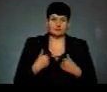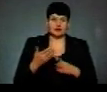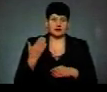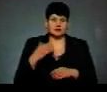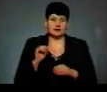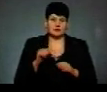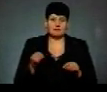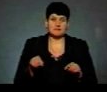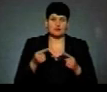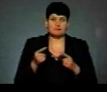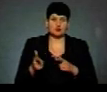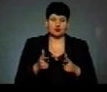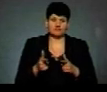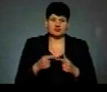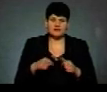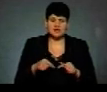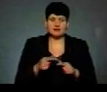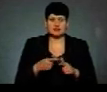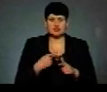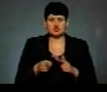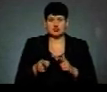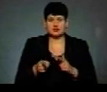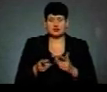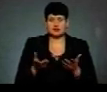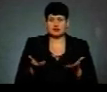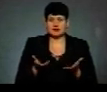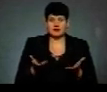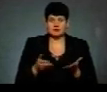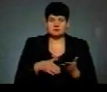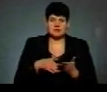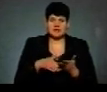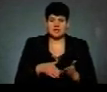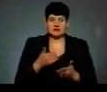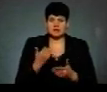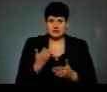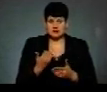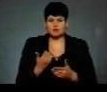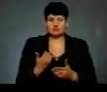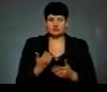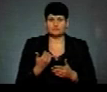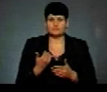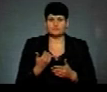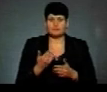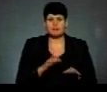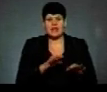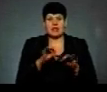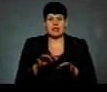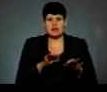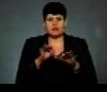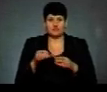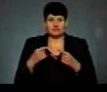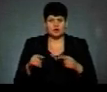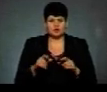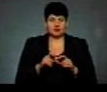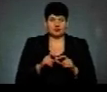поновляти студентів на підготовче відділення, наприклад, чи якось їх сприяти, якось їхньому трансферу, переводу в інші університети